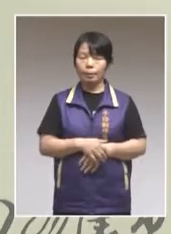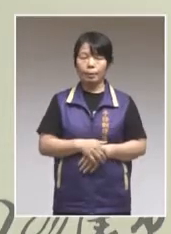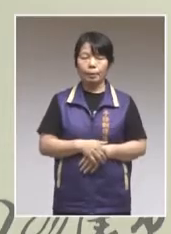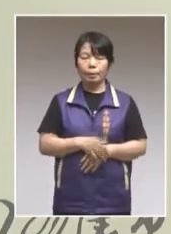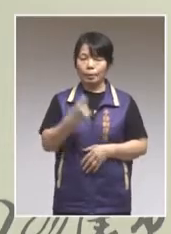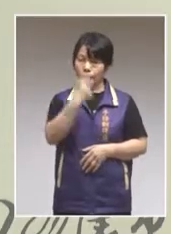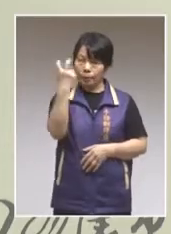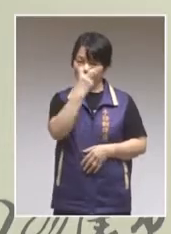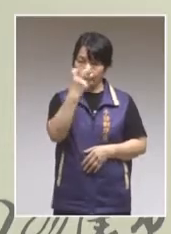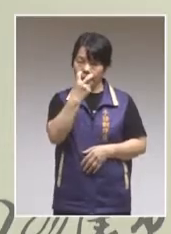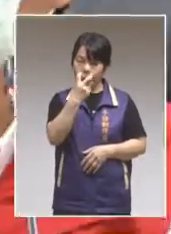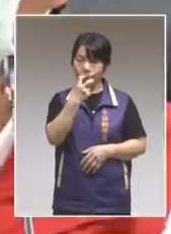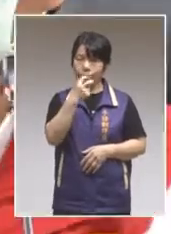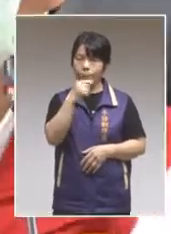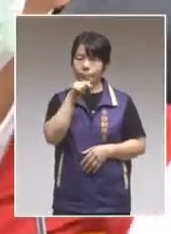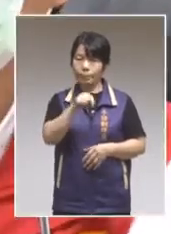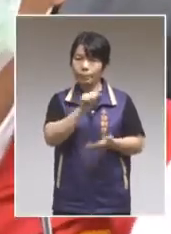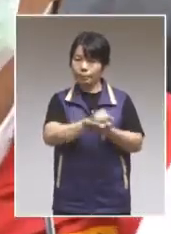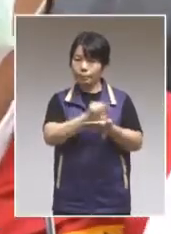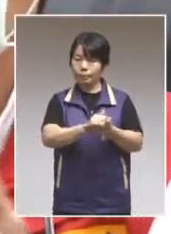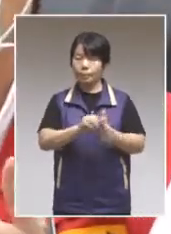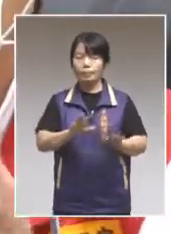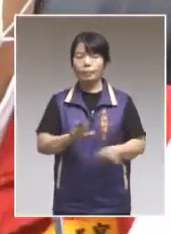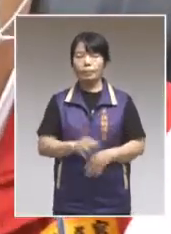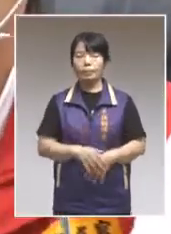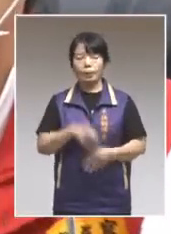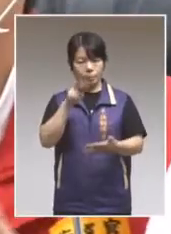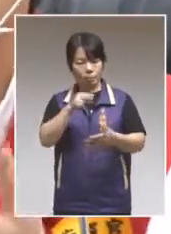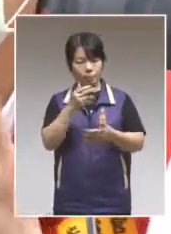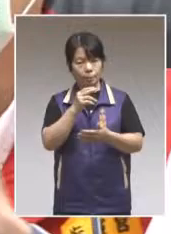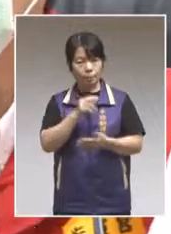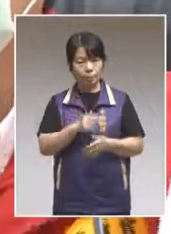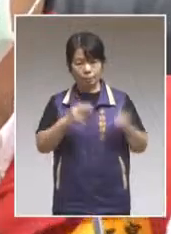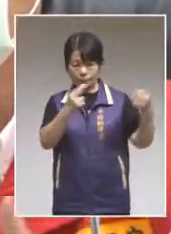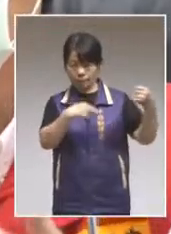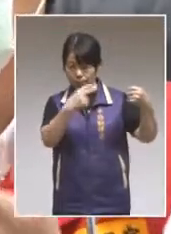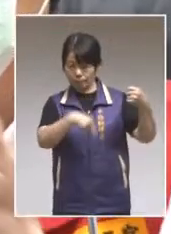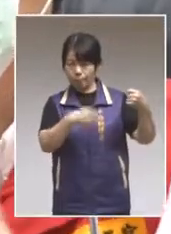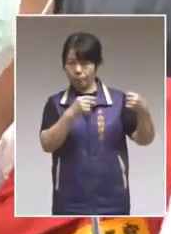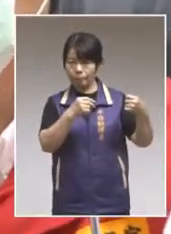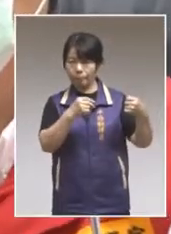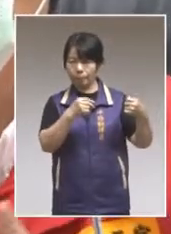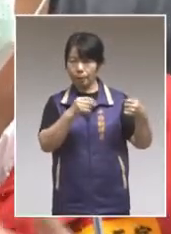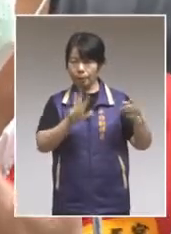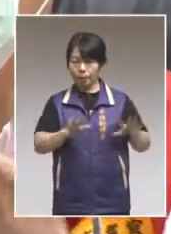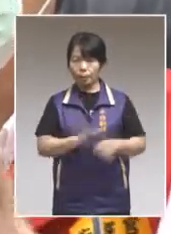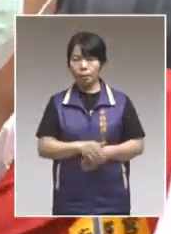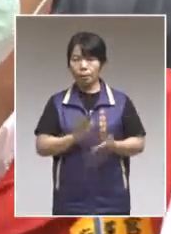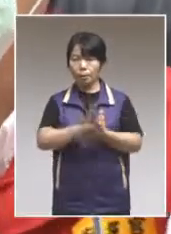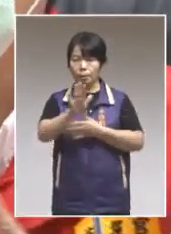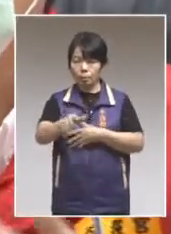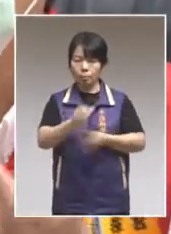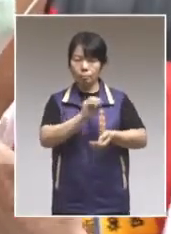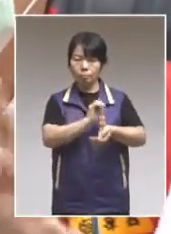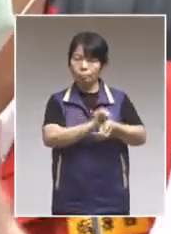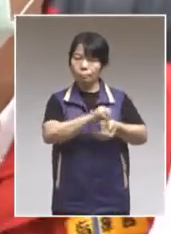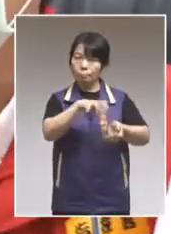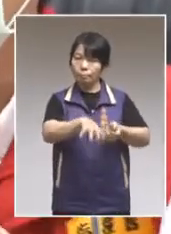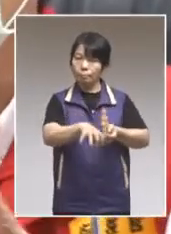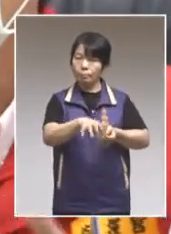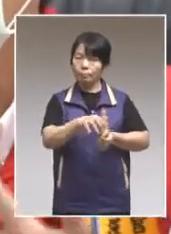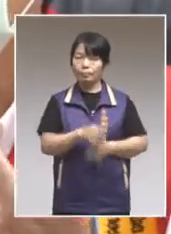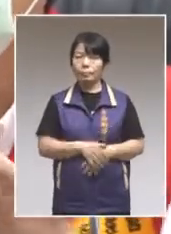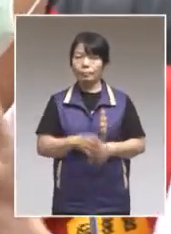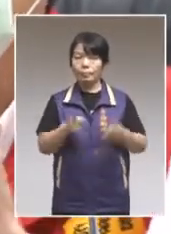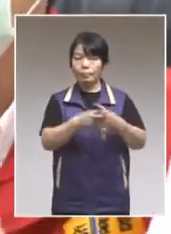分各位看得出来说我们后来最近的这段期间其实我们在诊所里面